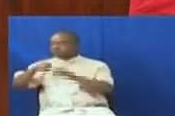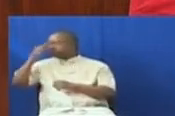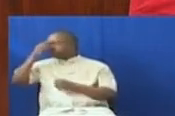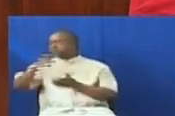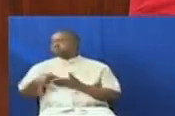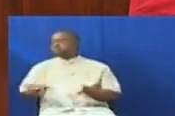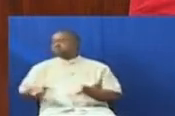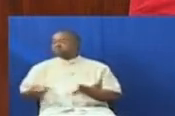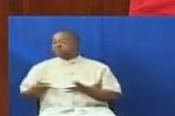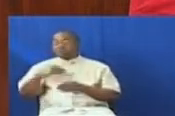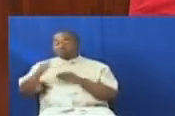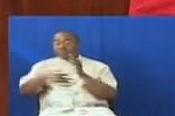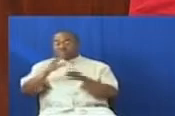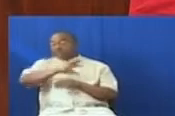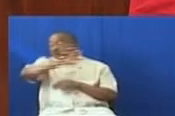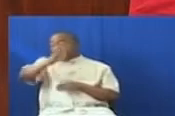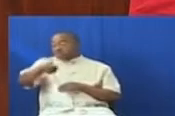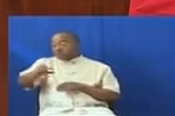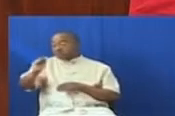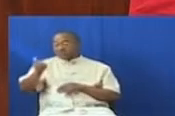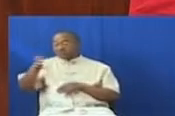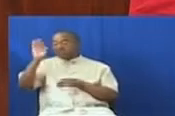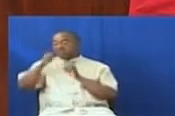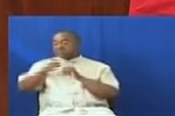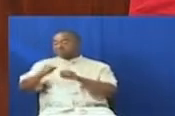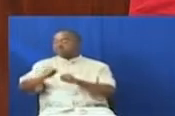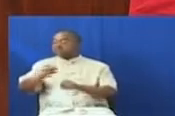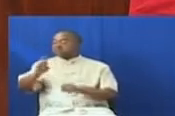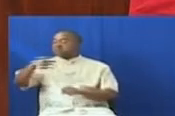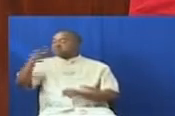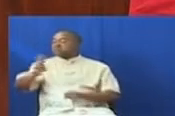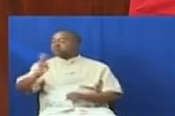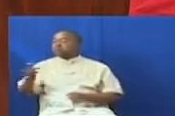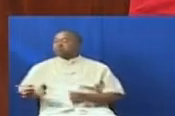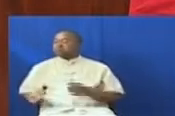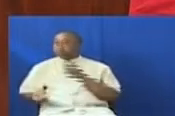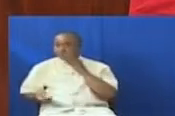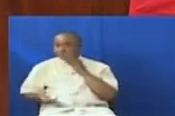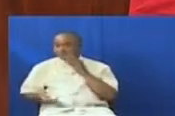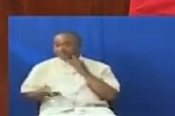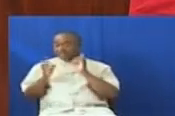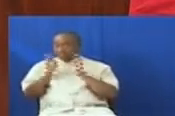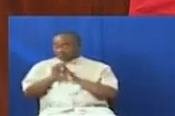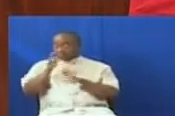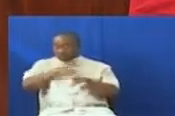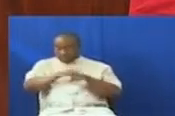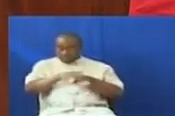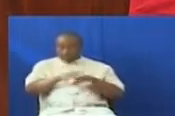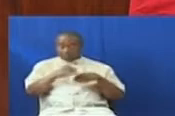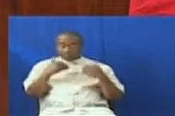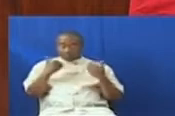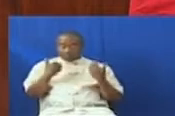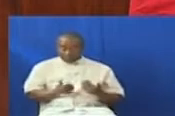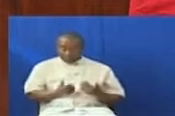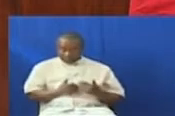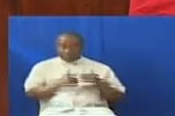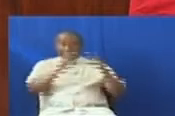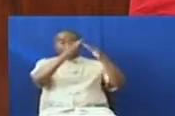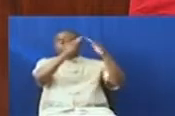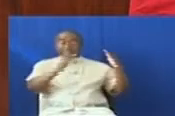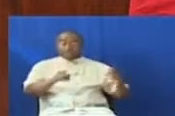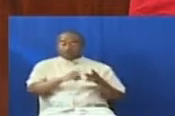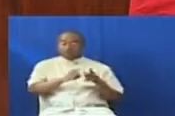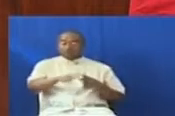yote mnafanya nyie wenyewe. Mheshimiwa Naibu Spika, mtueleze haya maeneo, haya majengo ambayo hayana hati miliki mpaka sasa